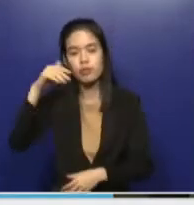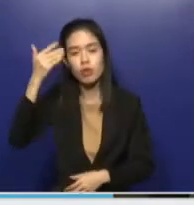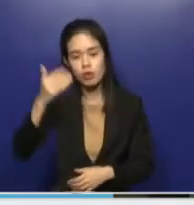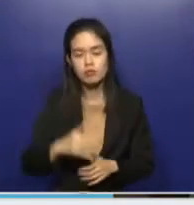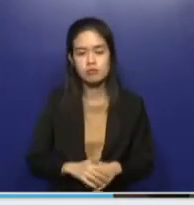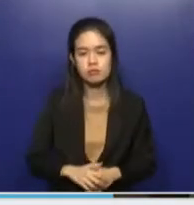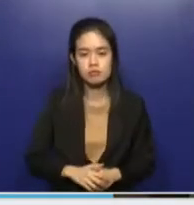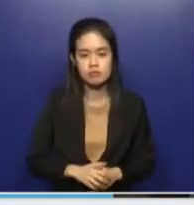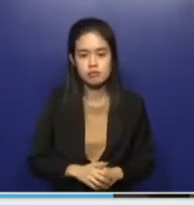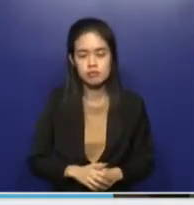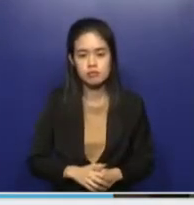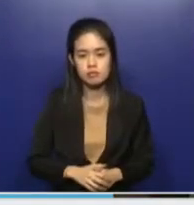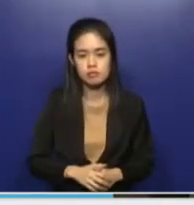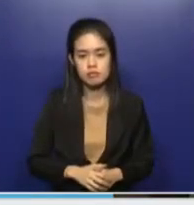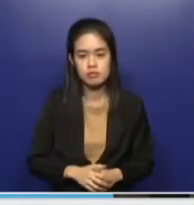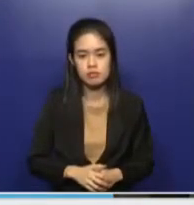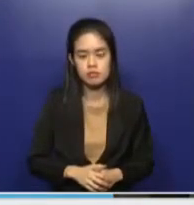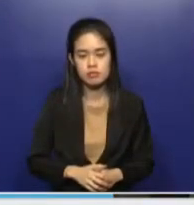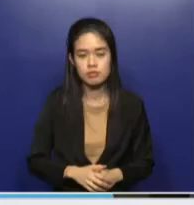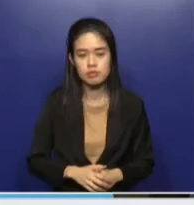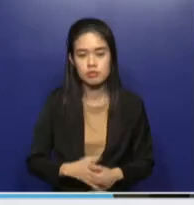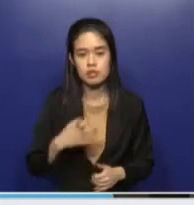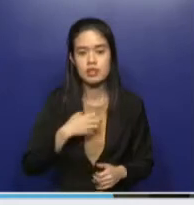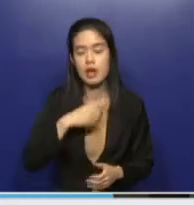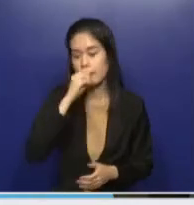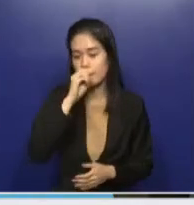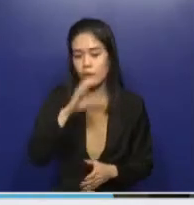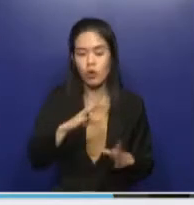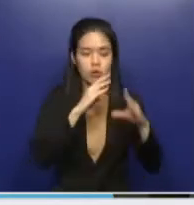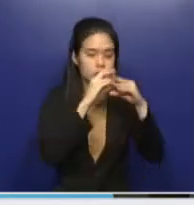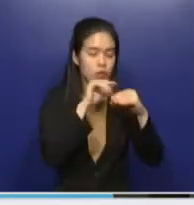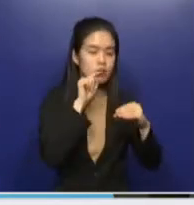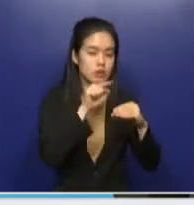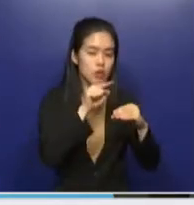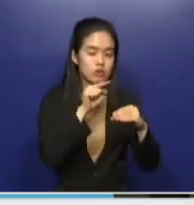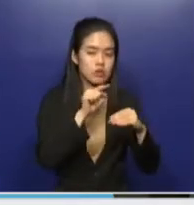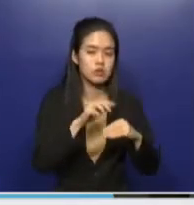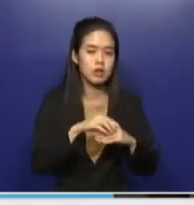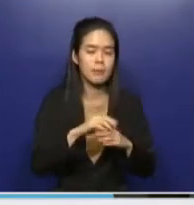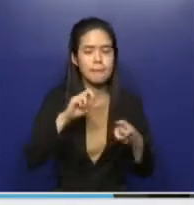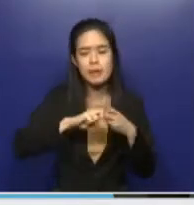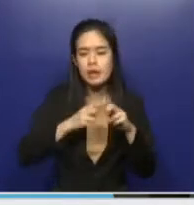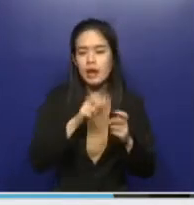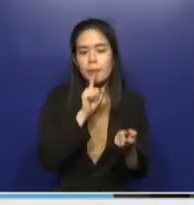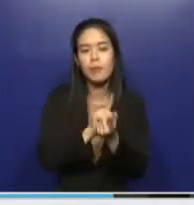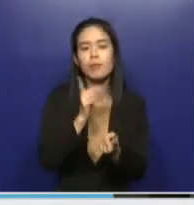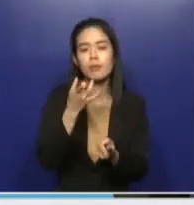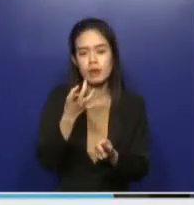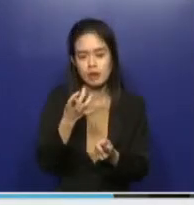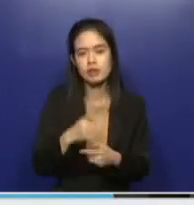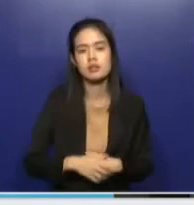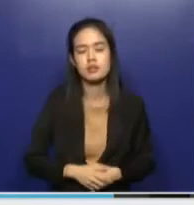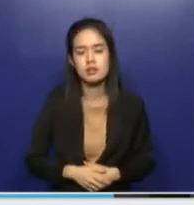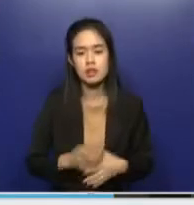พื่อที่จะตอบกับประชาชนว่าเหตุการณ์ระยอง8กรกฎาคมนี้เกิดอะไรขึ้นบ้างและเ